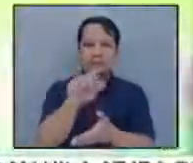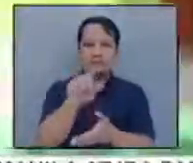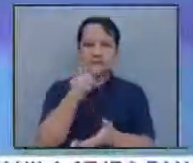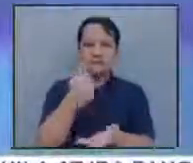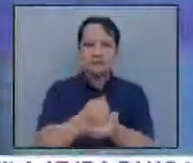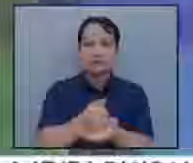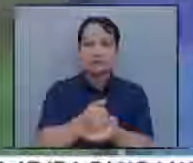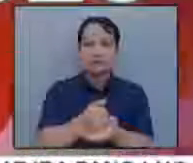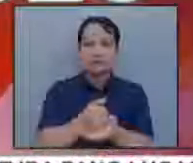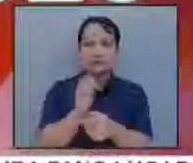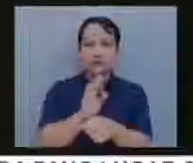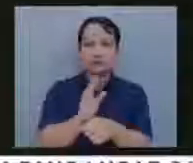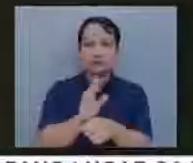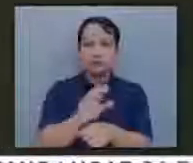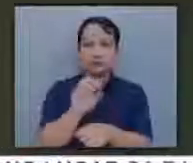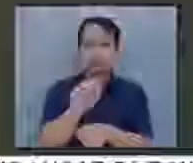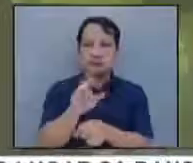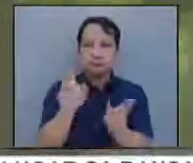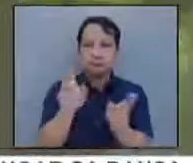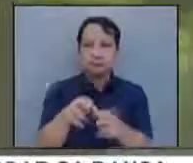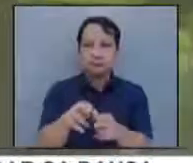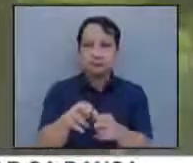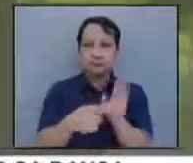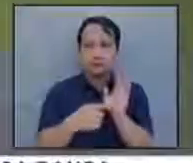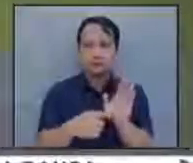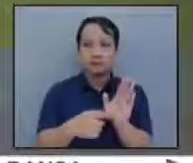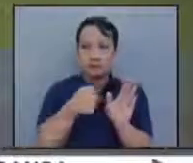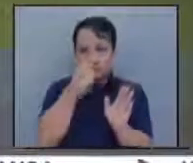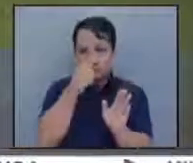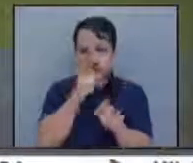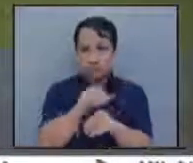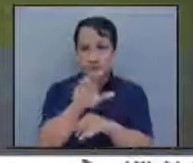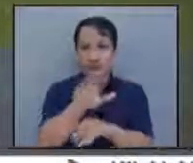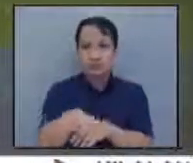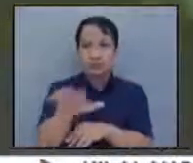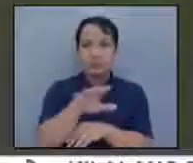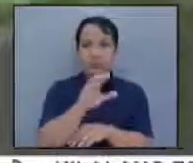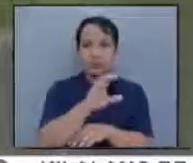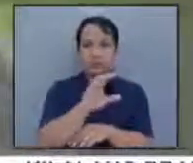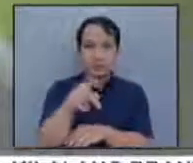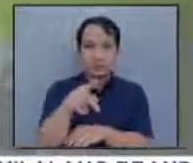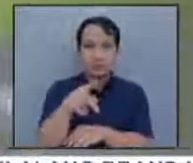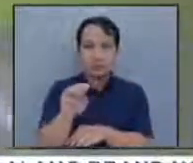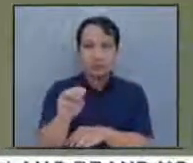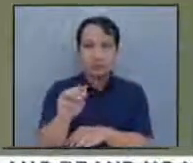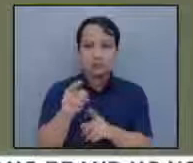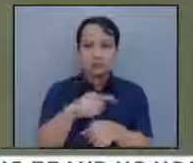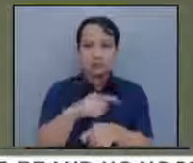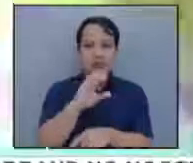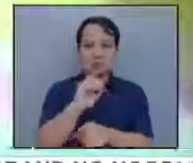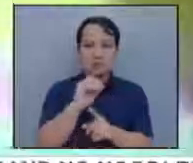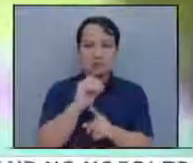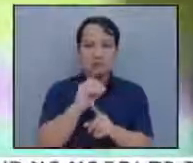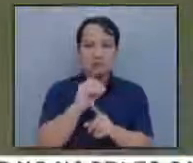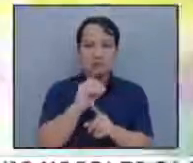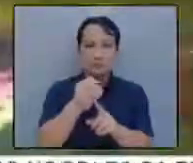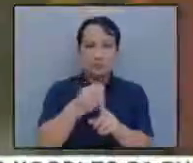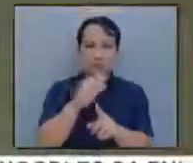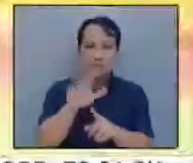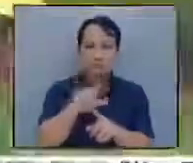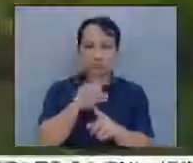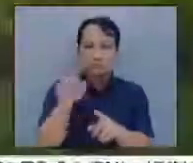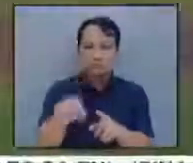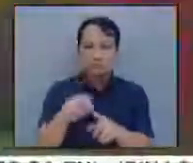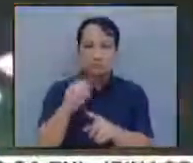at 12 short features na ipapalabas sa iba't ibang CCP venues mula August 5 hanggang August 14.